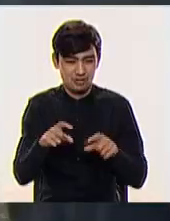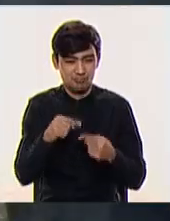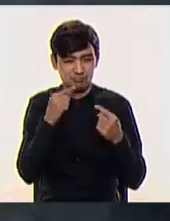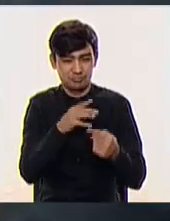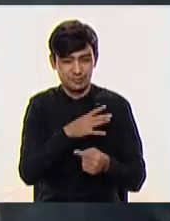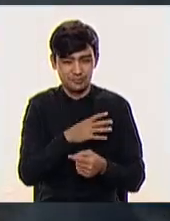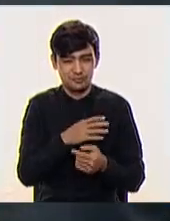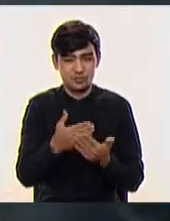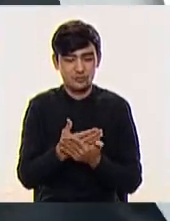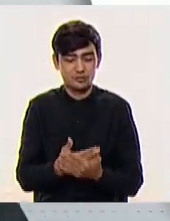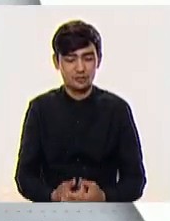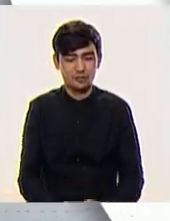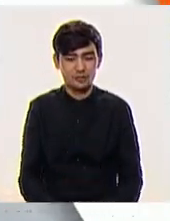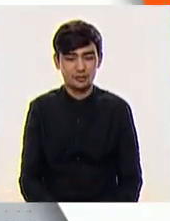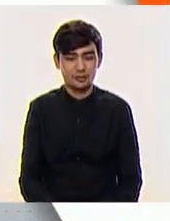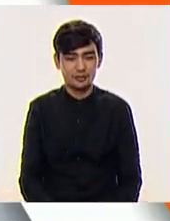эту новость?